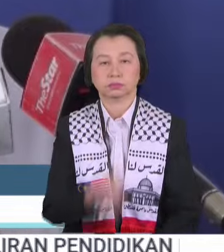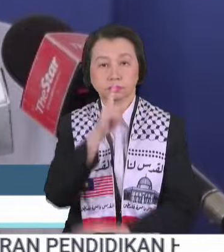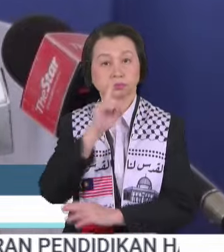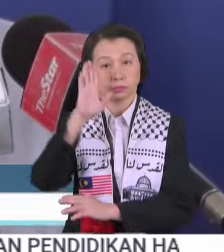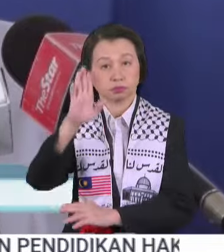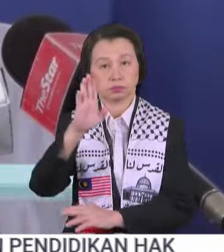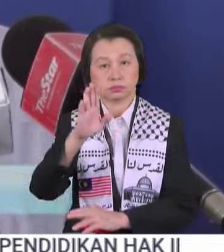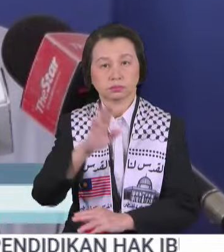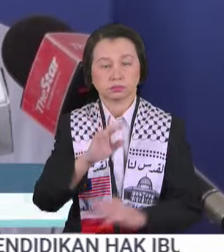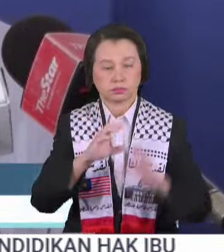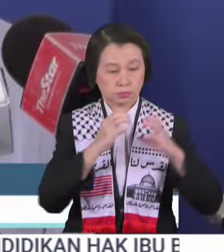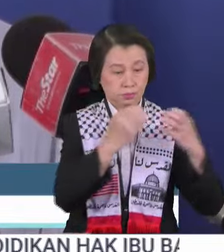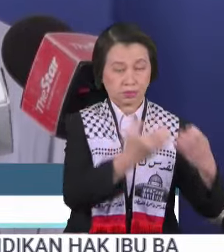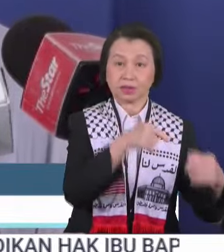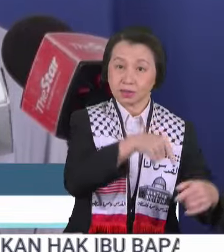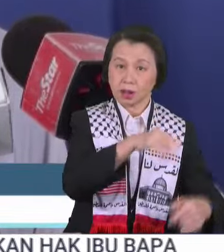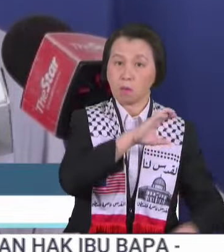Jaminan pasukan polis bahawa